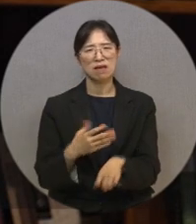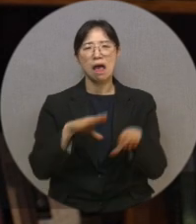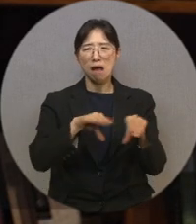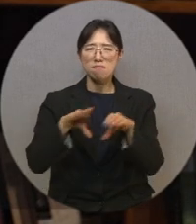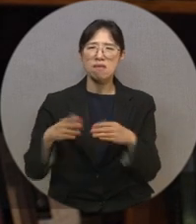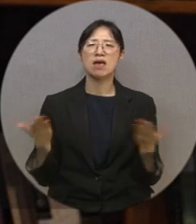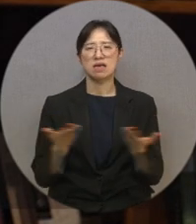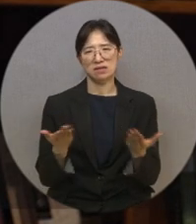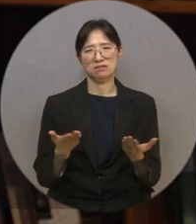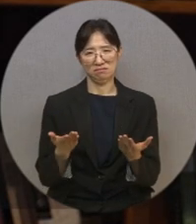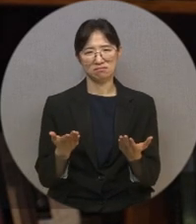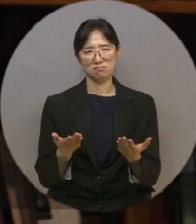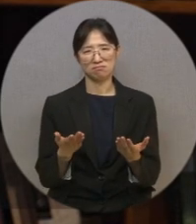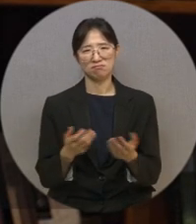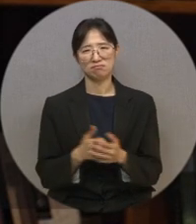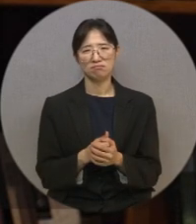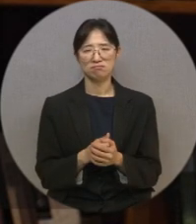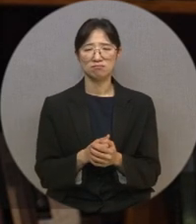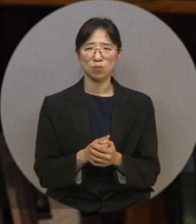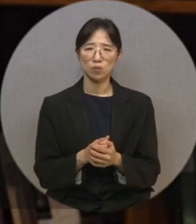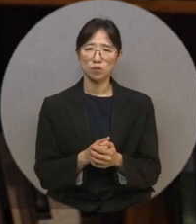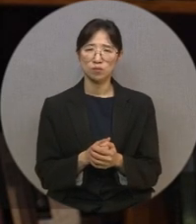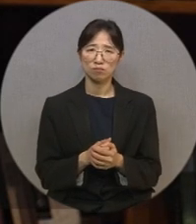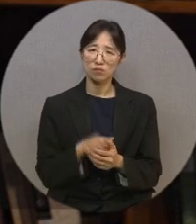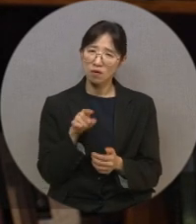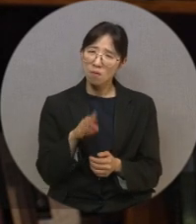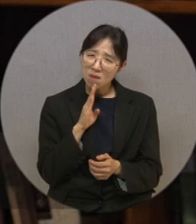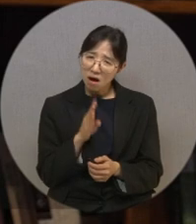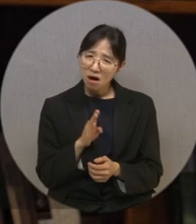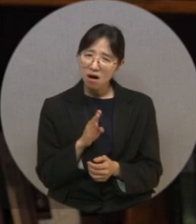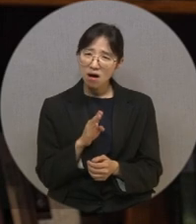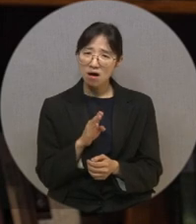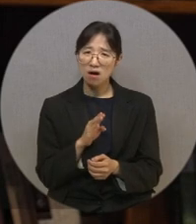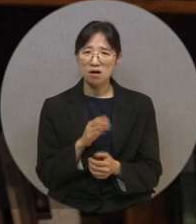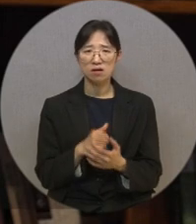안마사로 살아가고 있어요. 과연 그게 맞을까요?